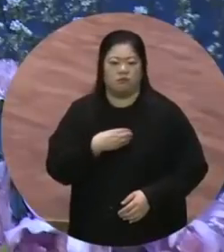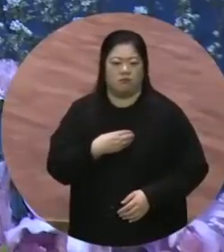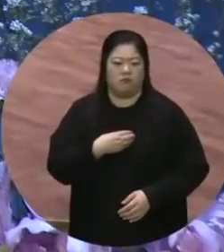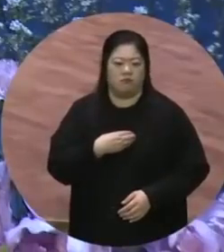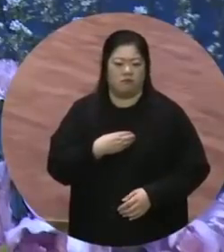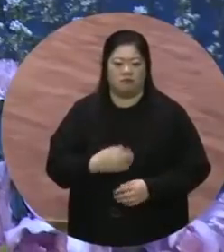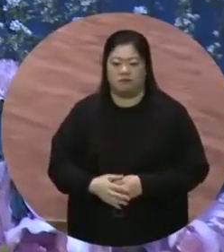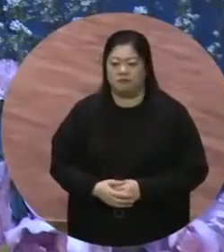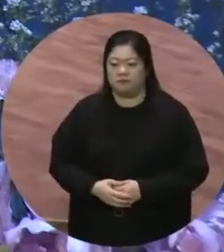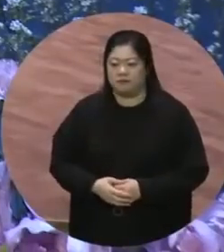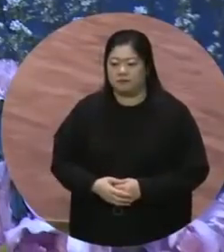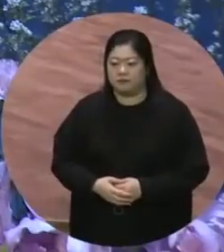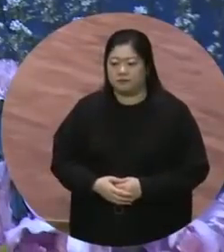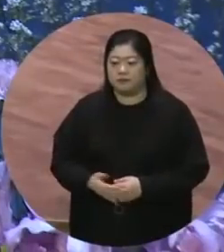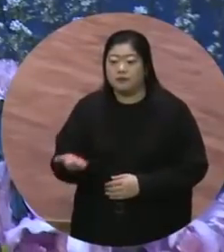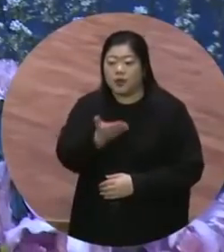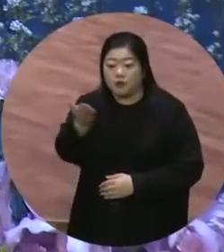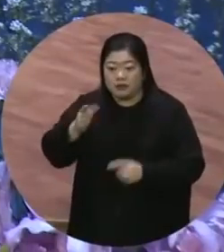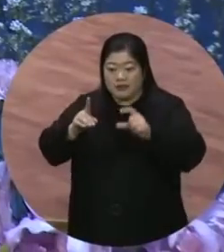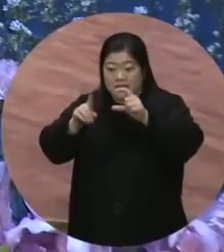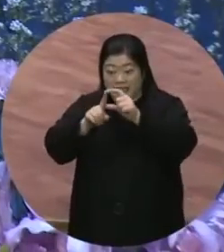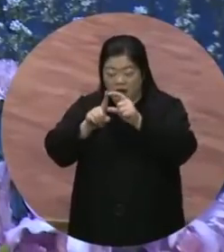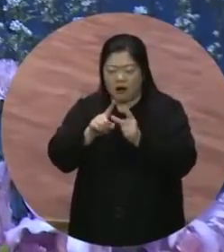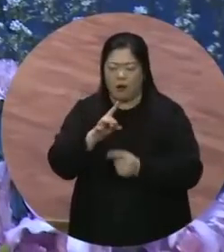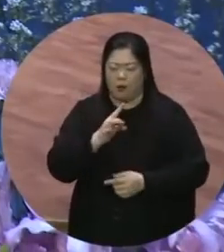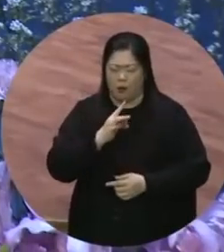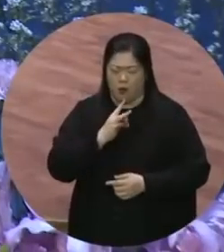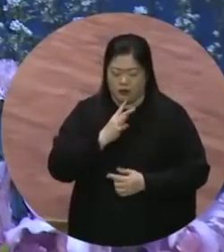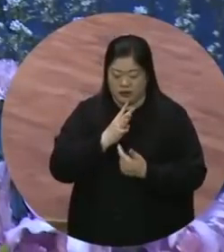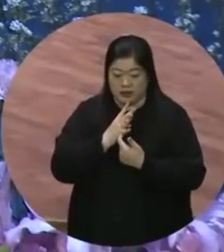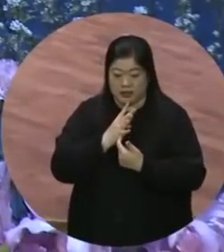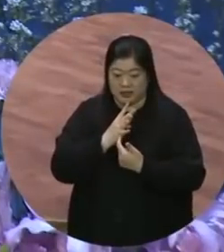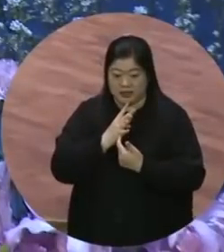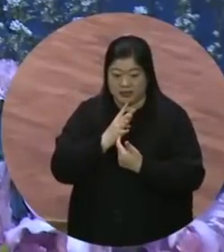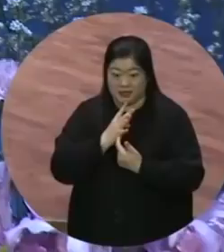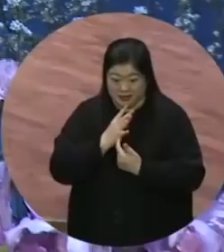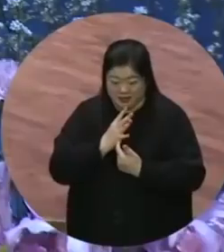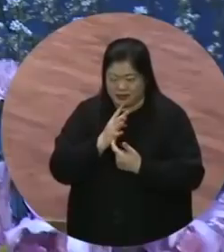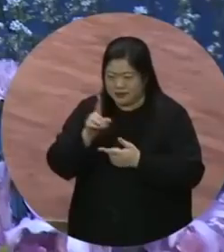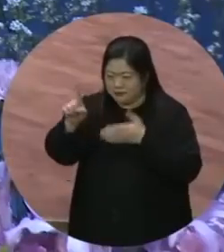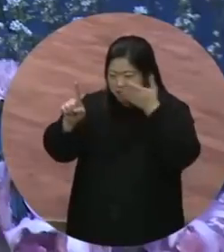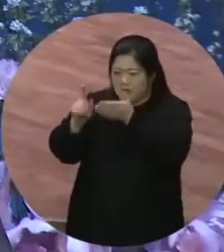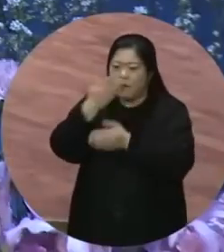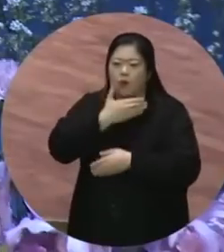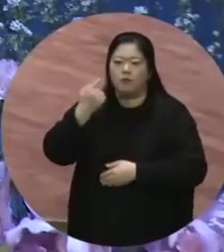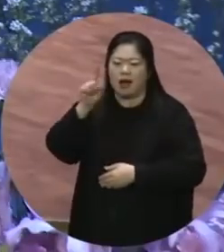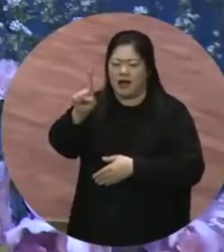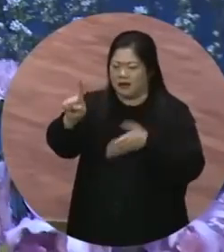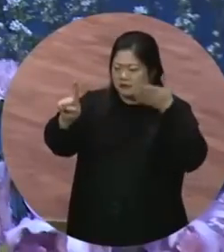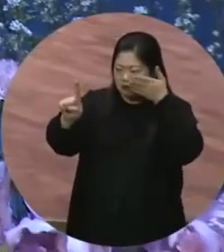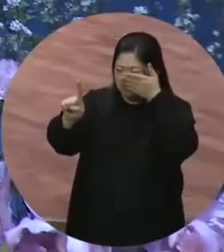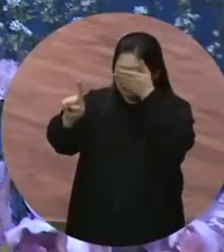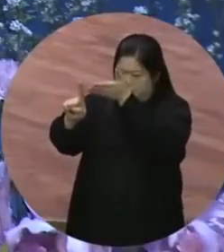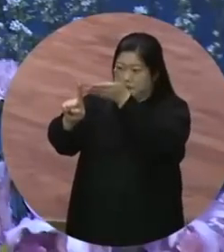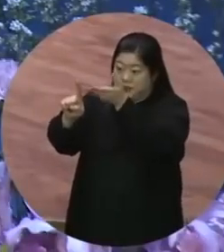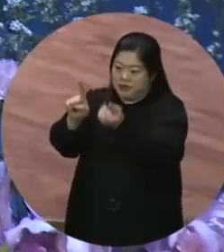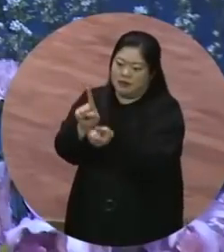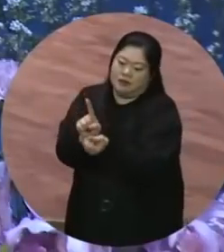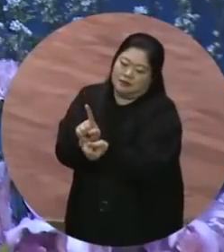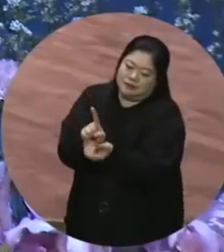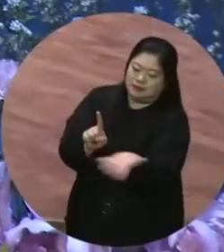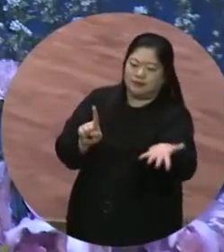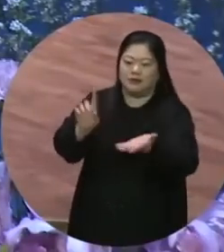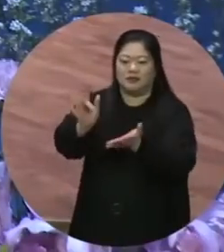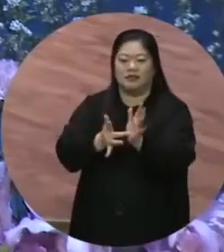전 성도는 이런 오직의 삶을 통해서 복음의 선한 영향을 입혀나가는 그리스도의 참 제자가